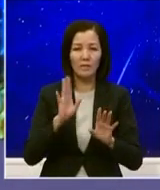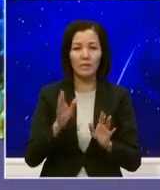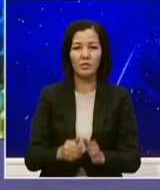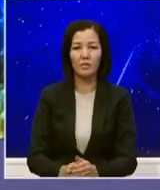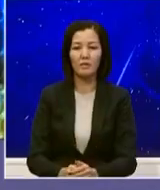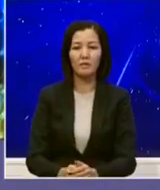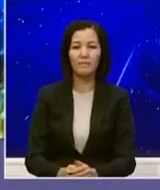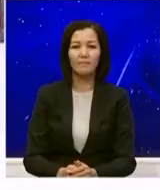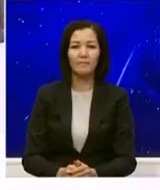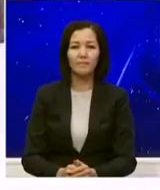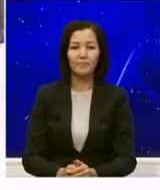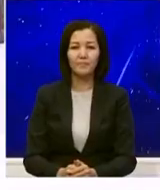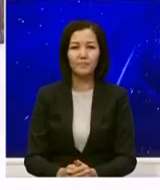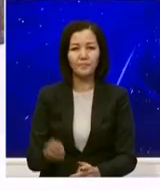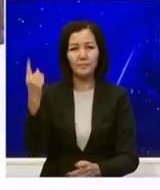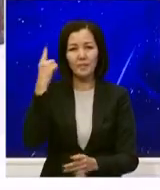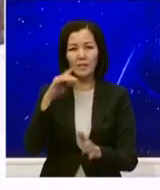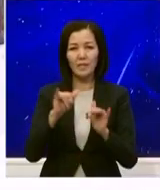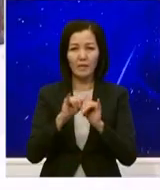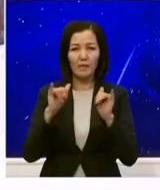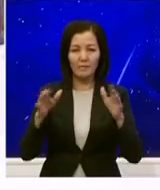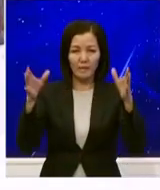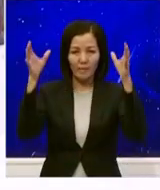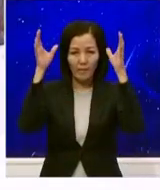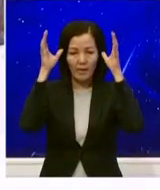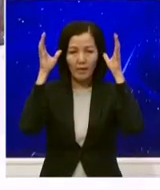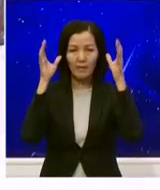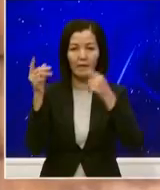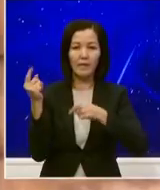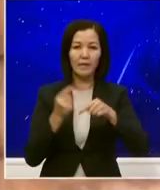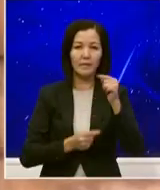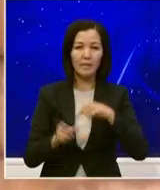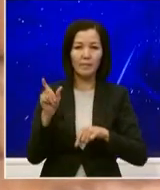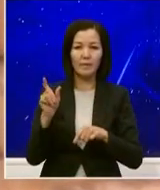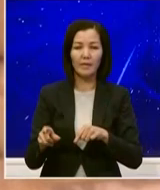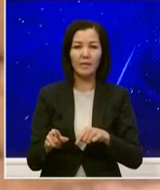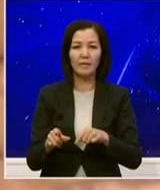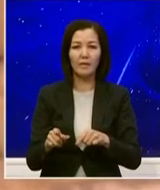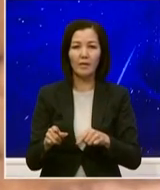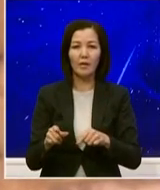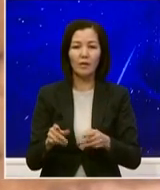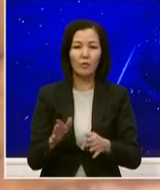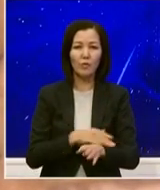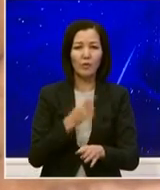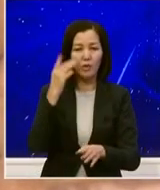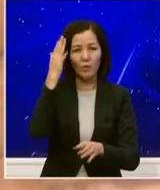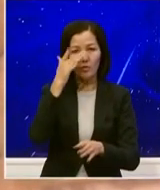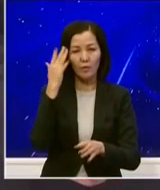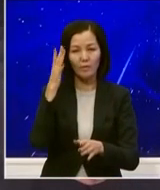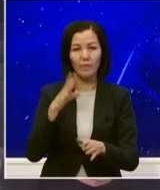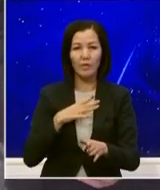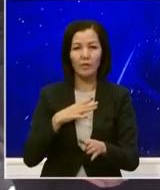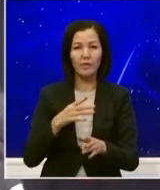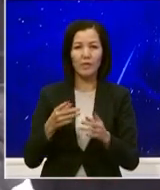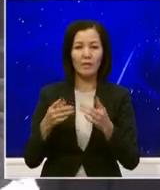предпринимателя. Идею о разведении маралов крестьянин Берик Алдабергенов лелеял и вынашивал долгие годы. Фермер уже давно